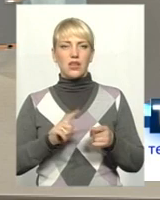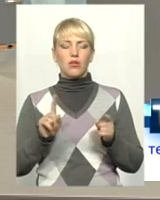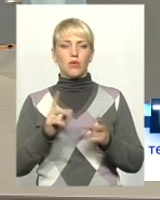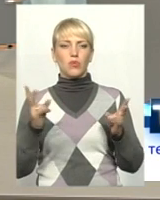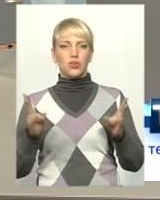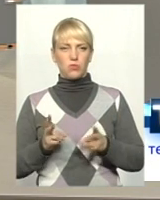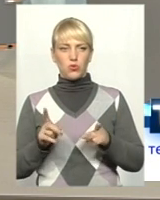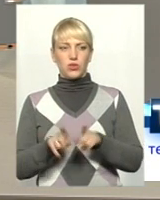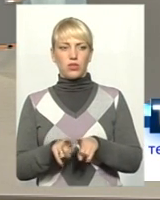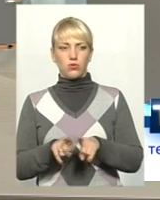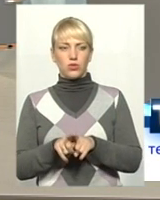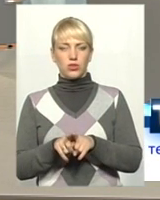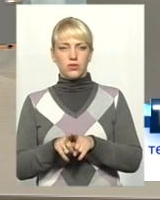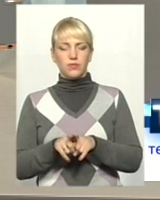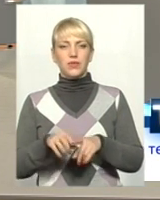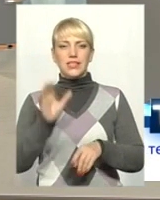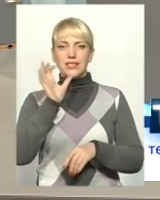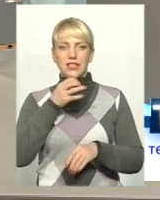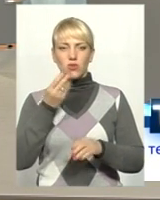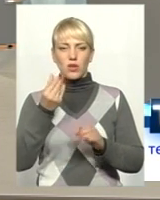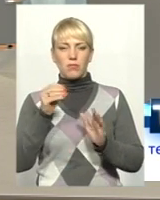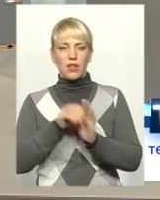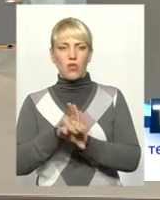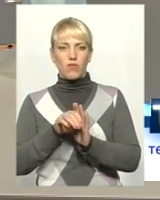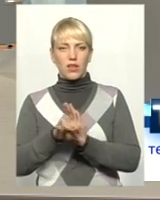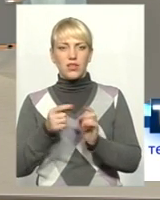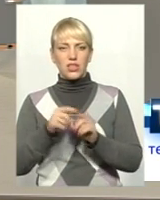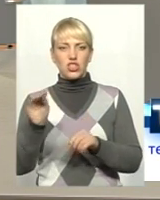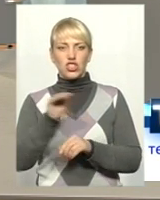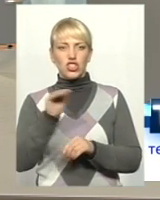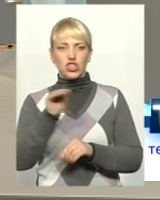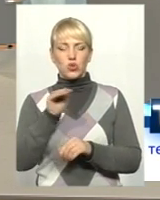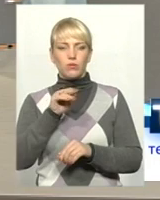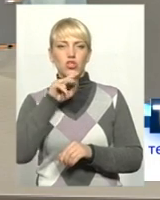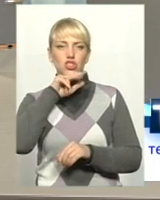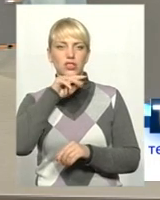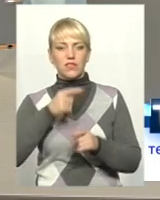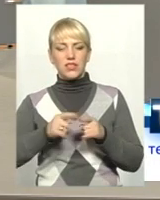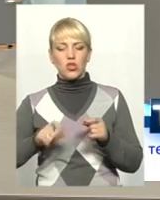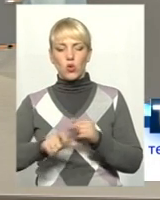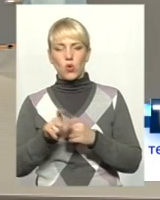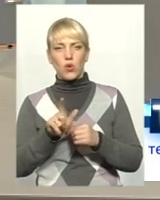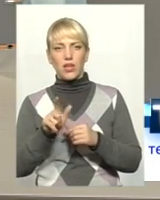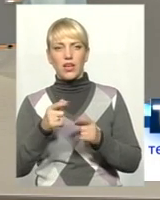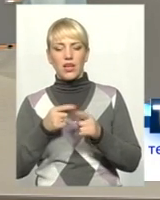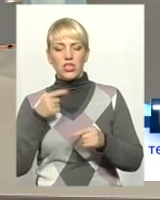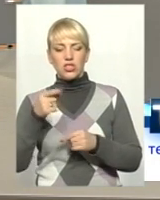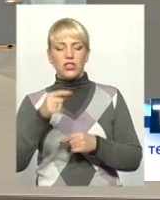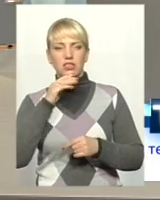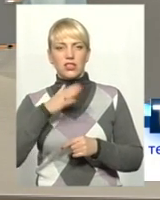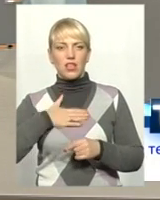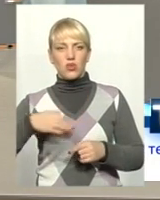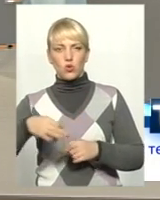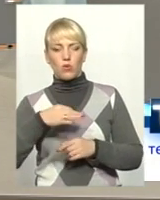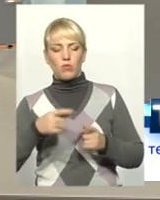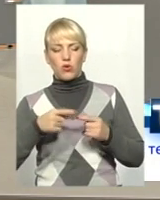також серйозних капіталовкладень, це Житомир-Чернівці. Це дорога, яка фактично проходить через нашу область, має